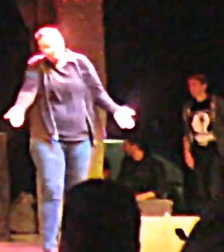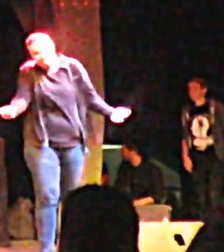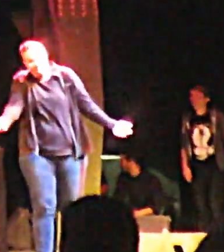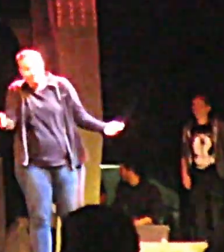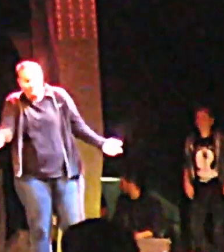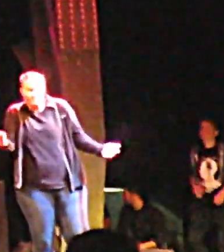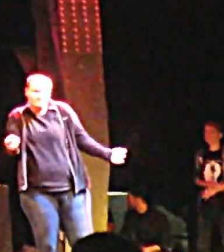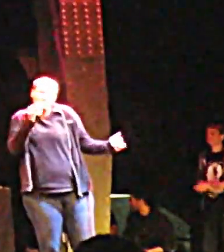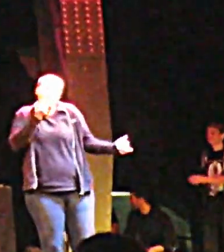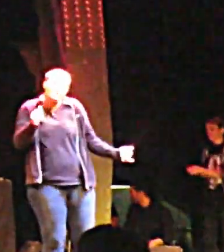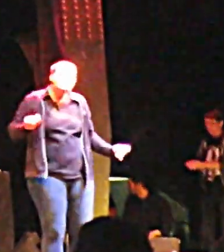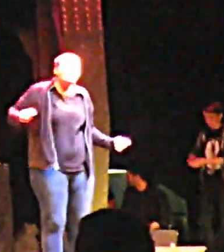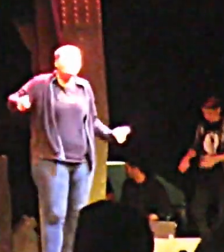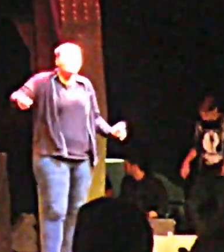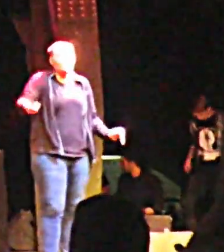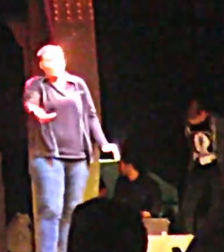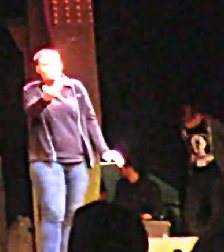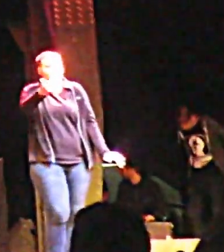lauen letzter Track.